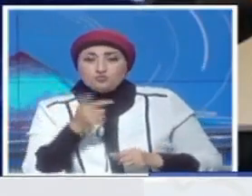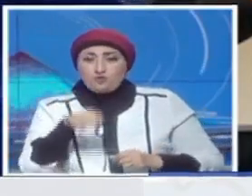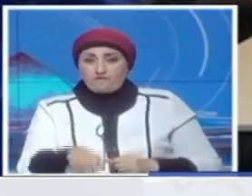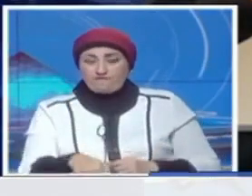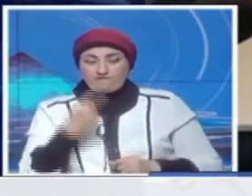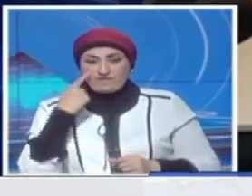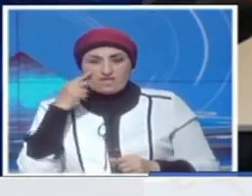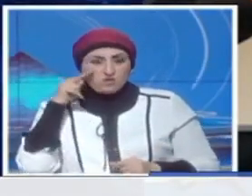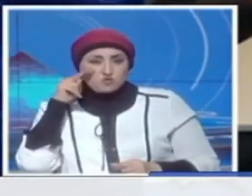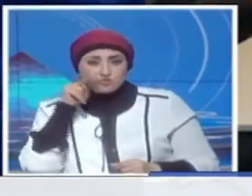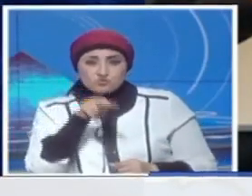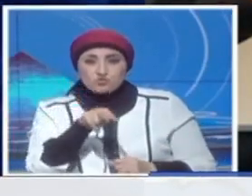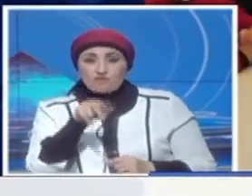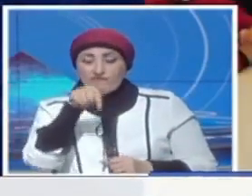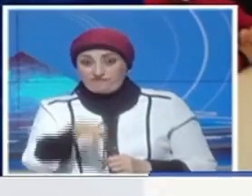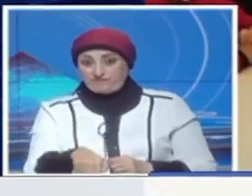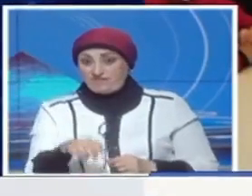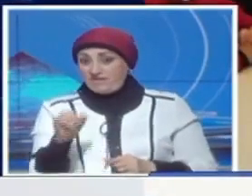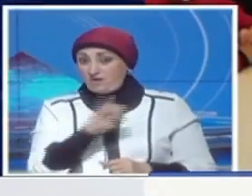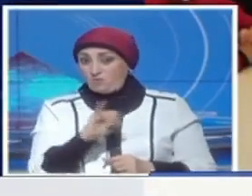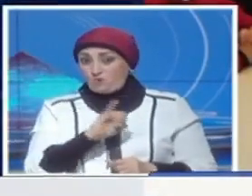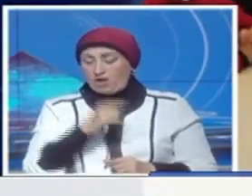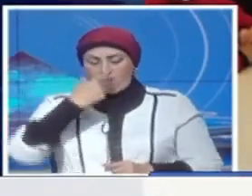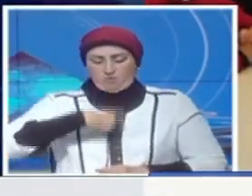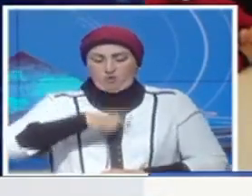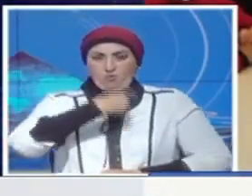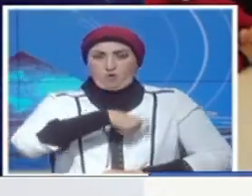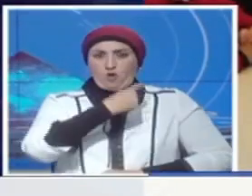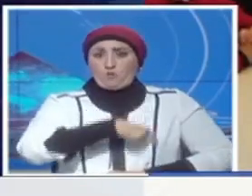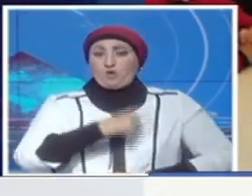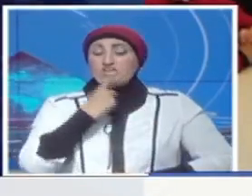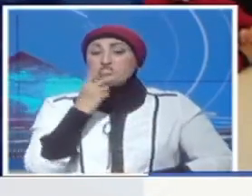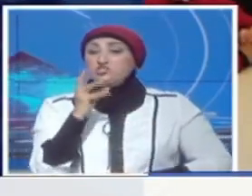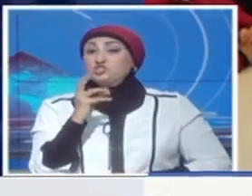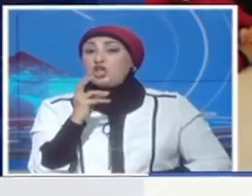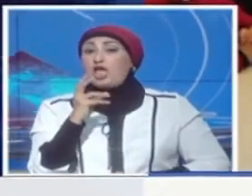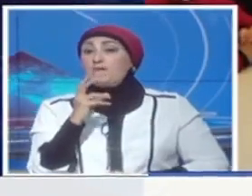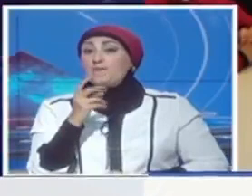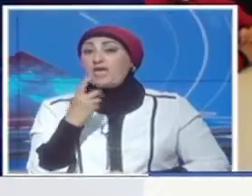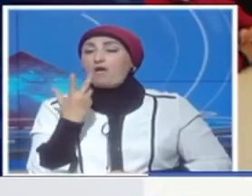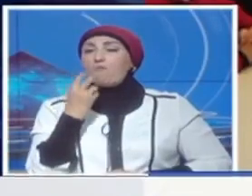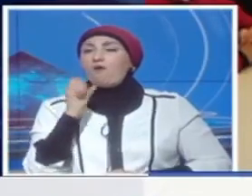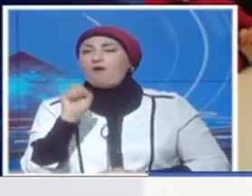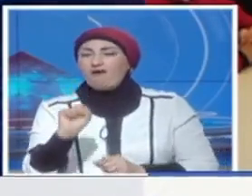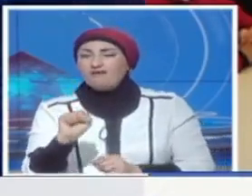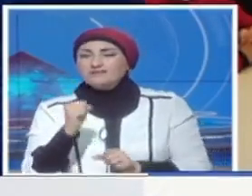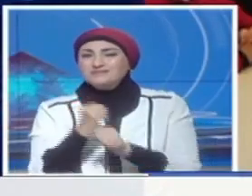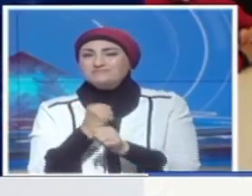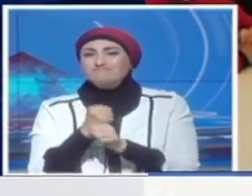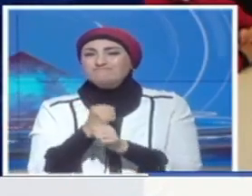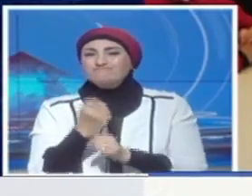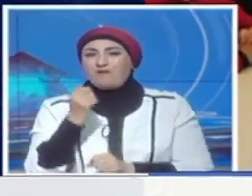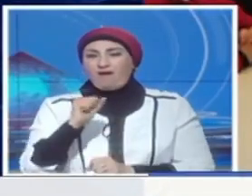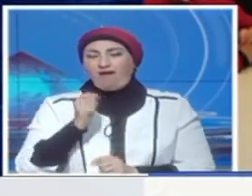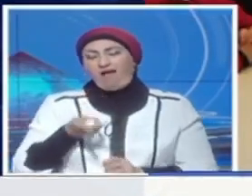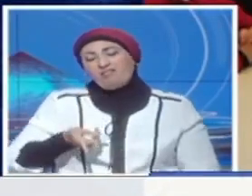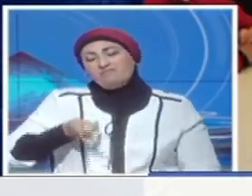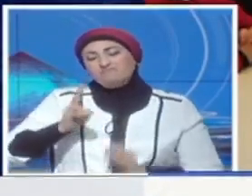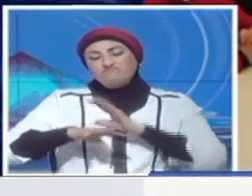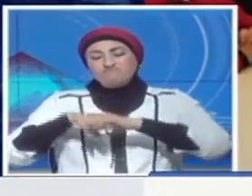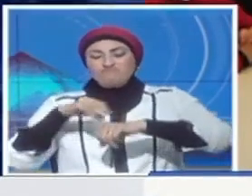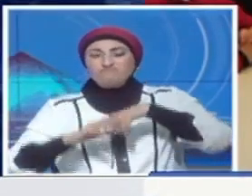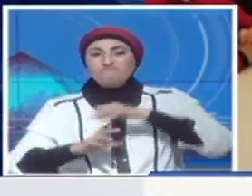أبرز التطورات التي يشهدها وتسليط الضوء على ما يحظى به القطاع من كوادر شابة